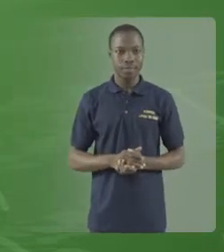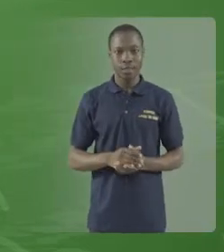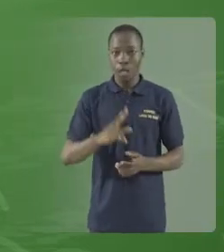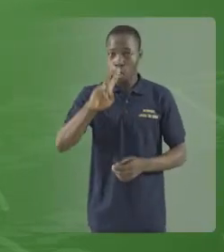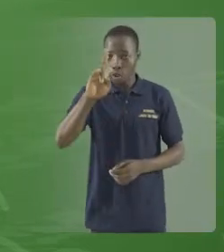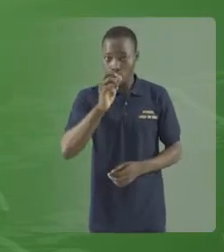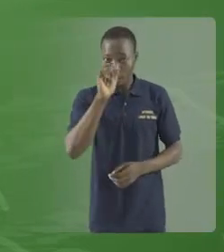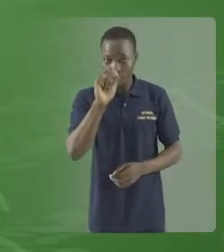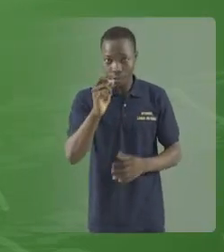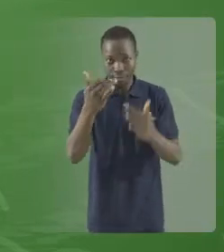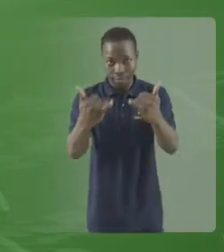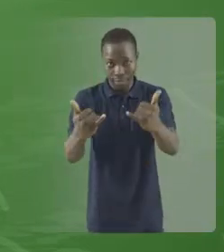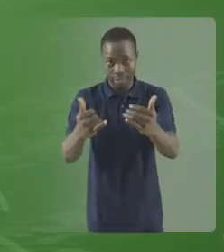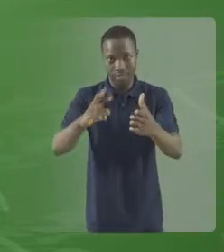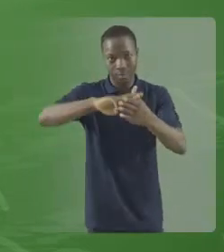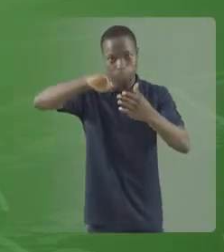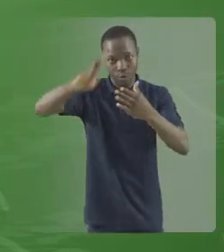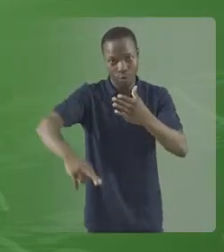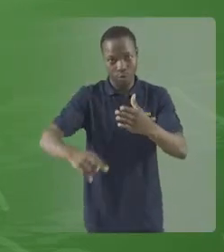en petit 2, résultats.